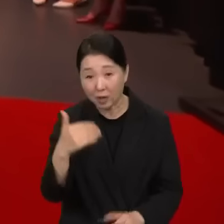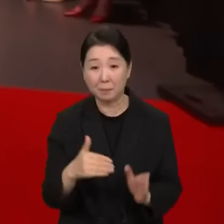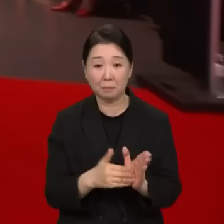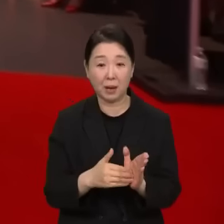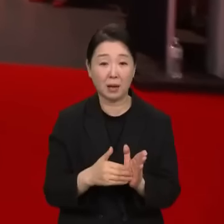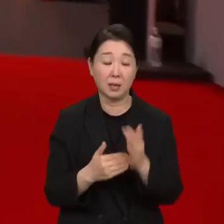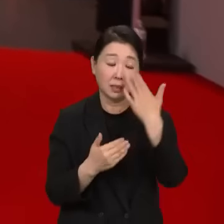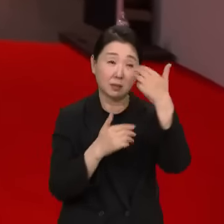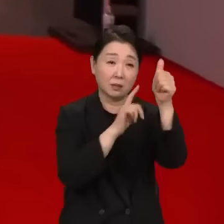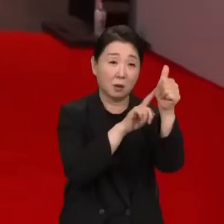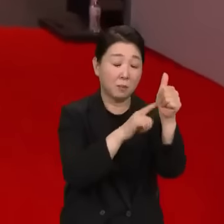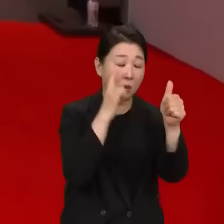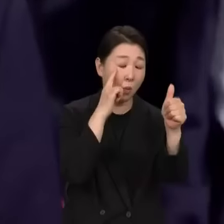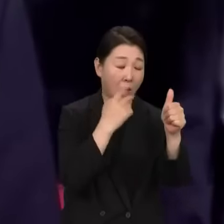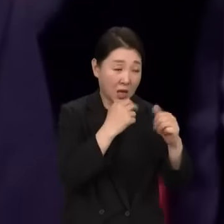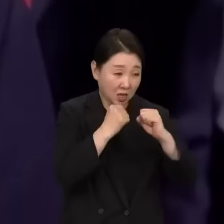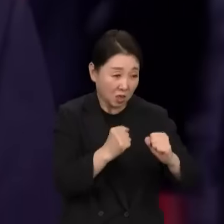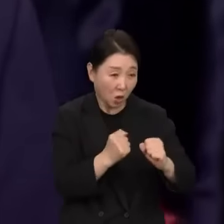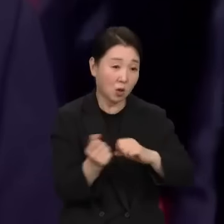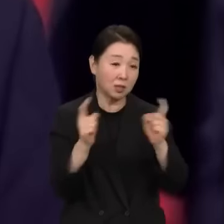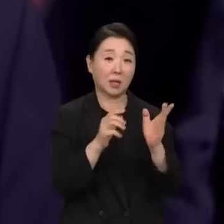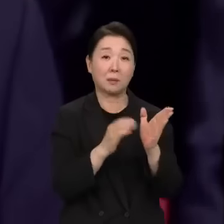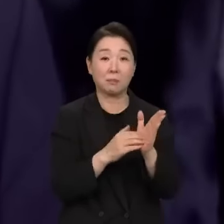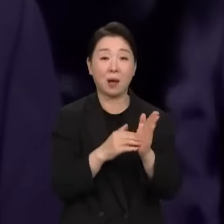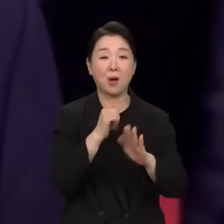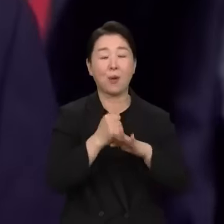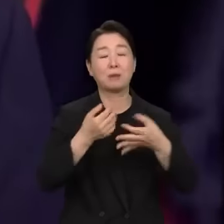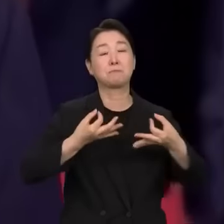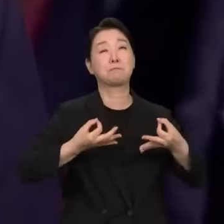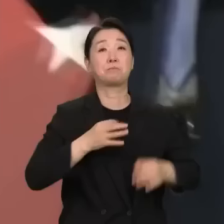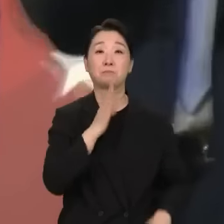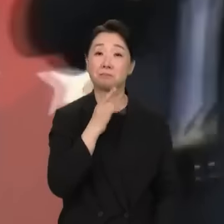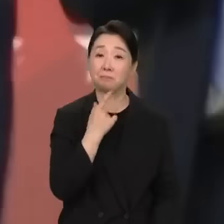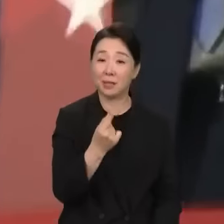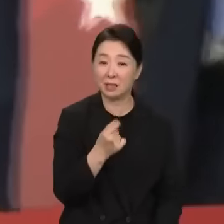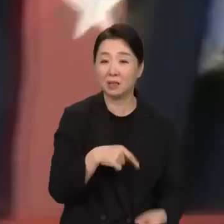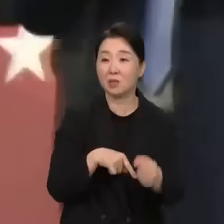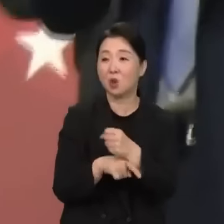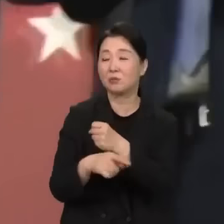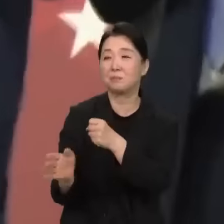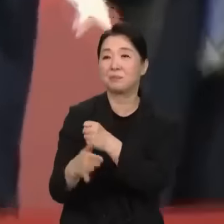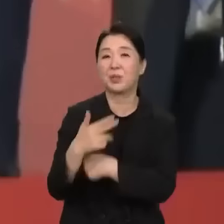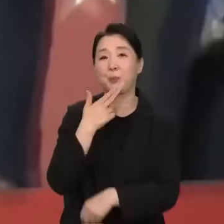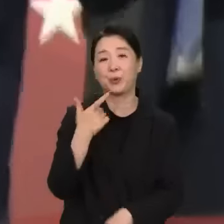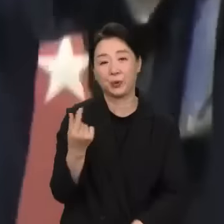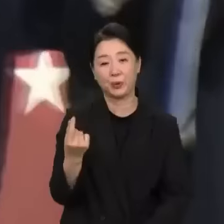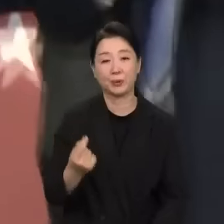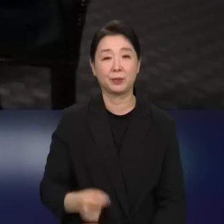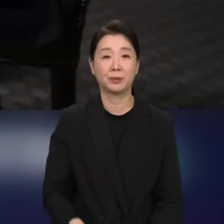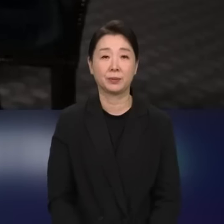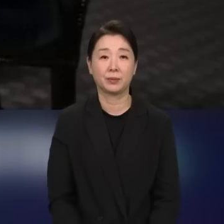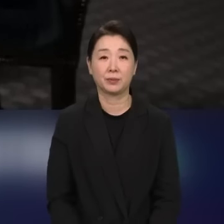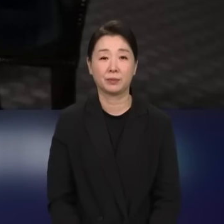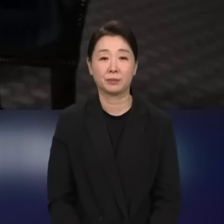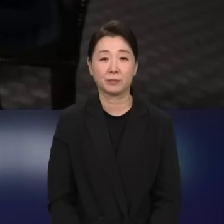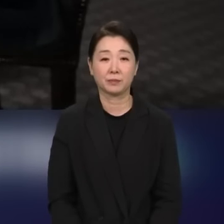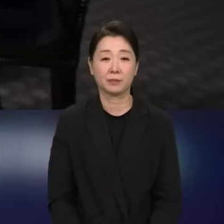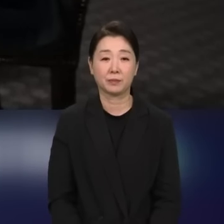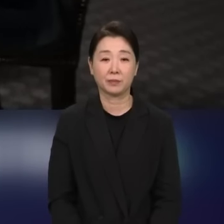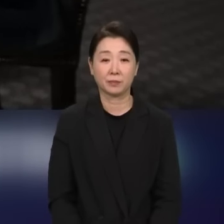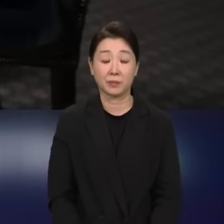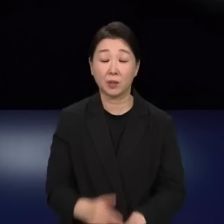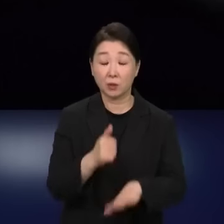트럼프가 기적의 생환을 한 이후 한껏 기세를 올리면서 큰 의미가 없어졌다는 분석도 나옵니다. 이 틈을